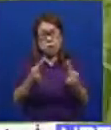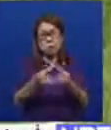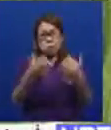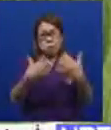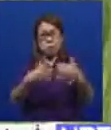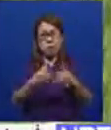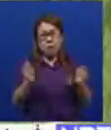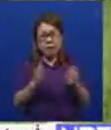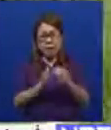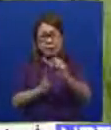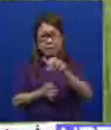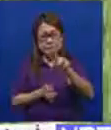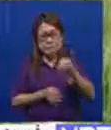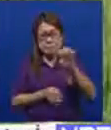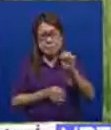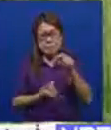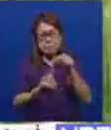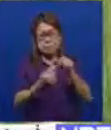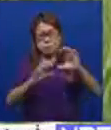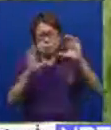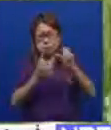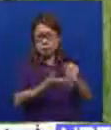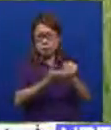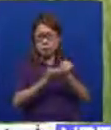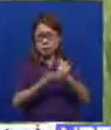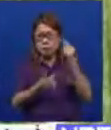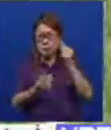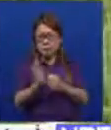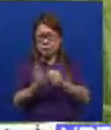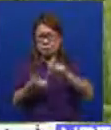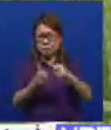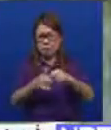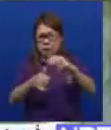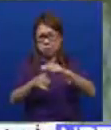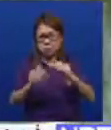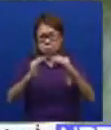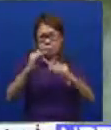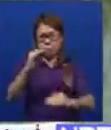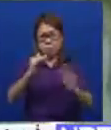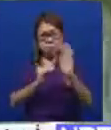มาตรการช่วยเหลือจากภาครัฐและเร่งหาแนวทางลดความเหลื่อมล้ำ